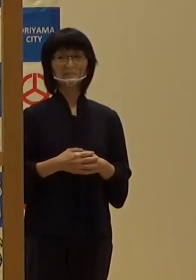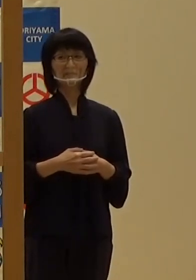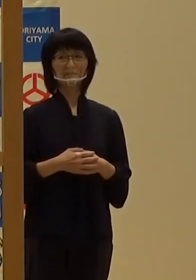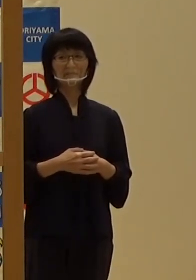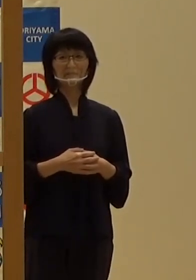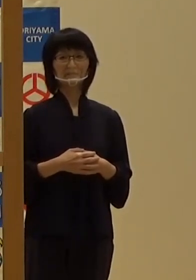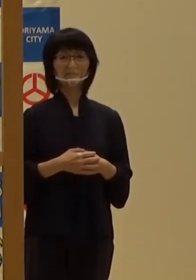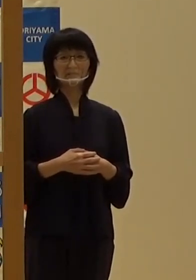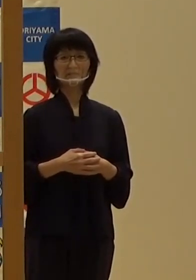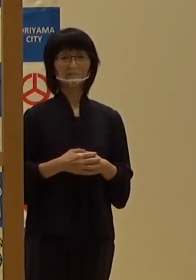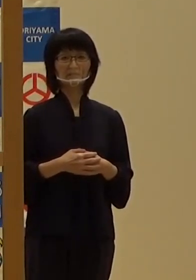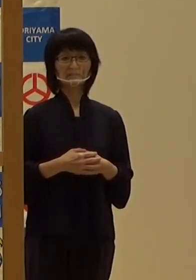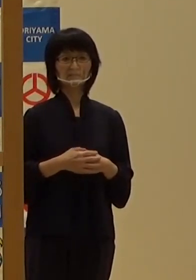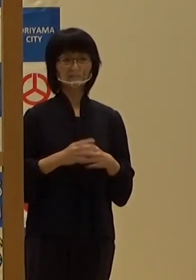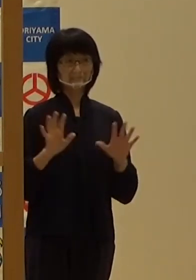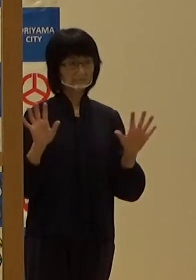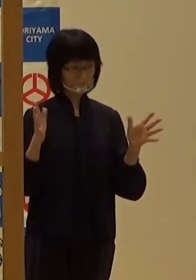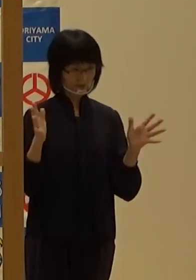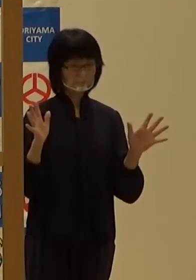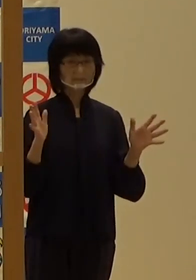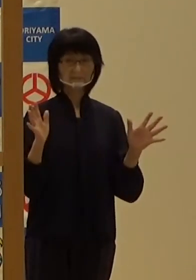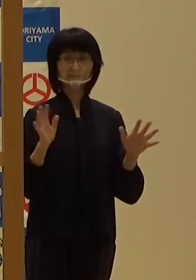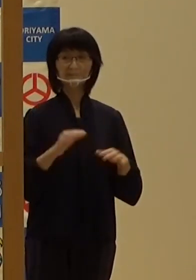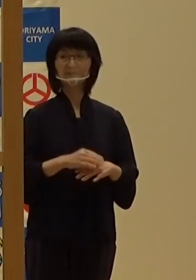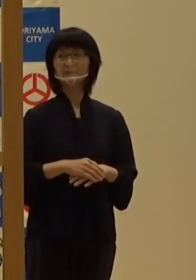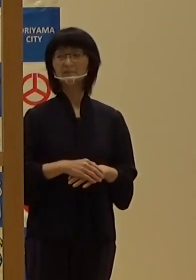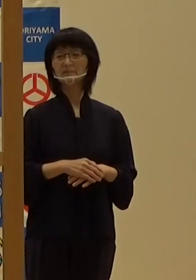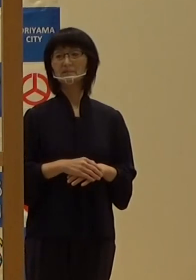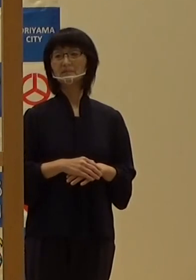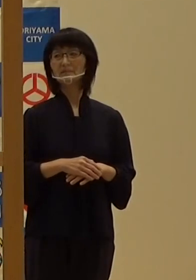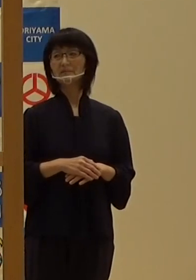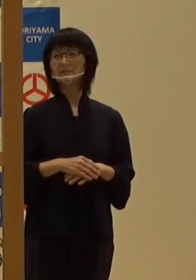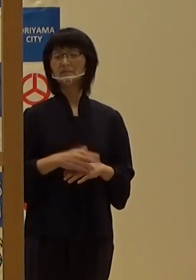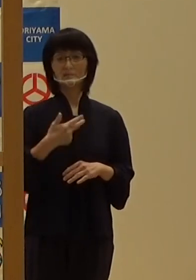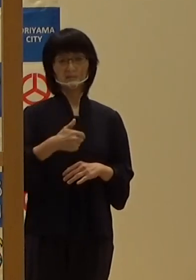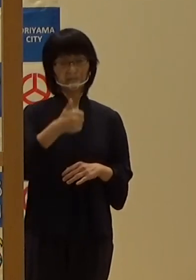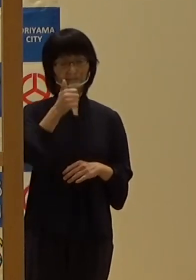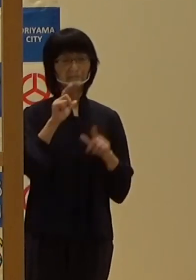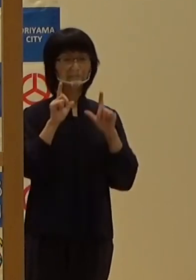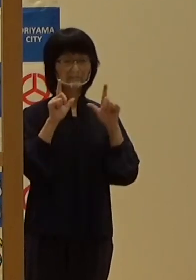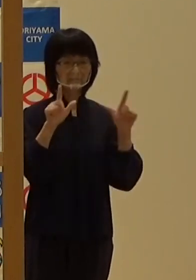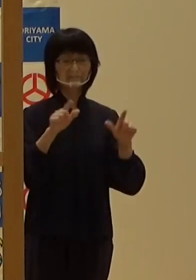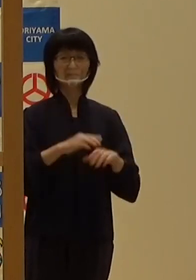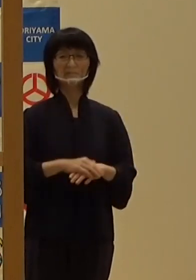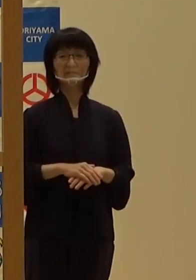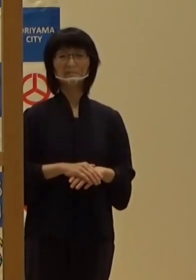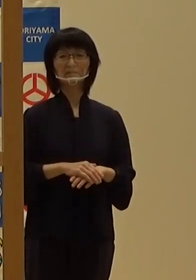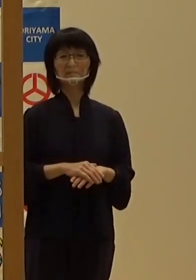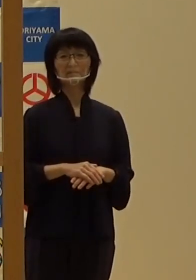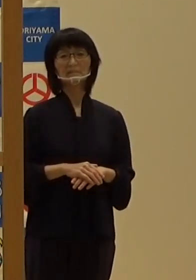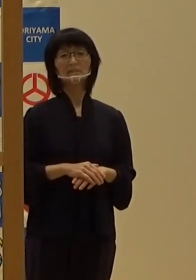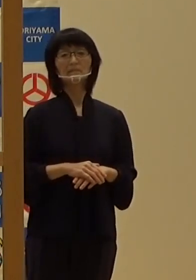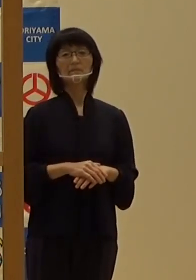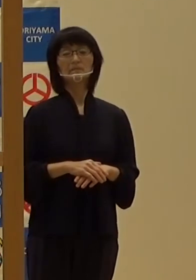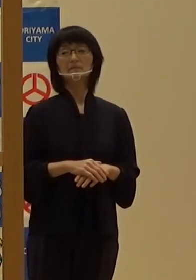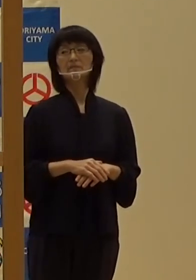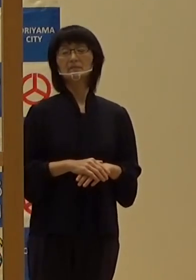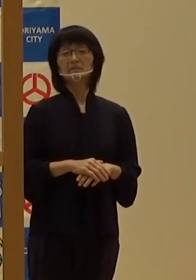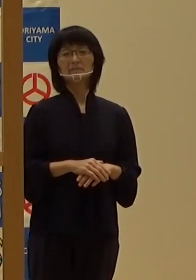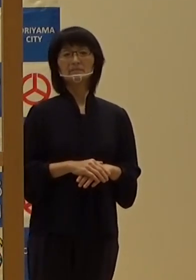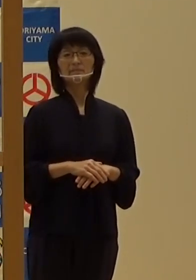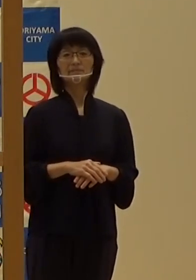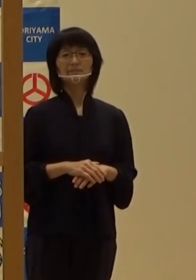はい、よろしいでしょうか。はい、それでは 点ですが、先ほど、全体を通じまして申し上げます